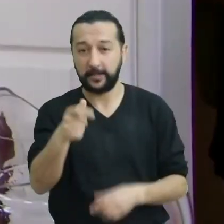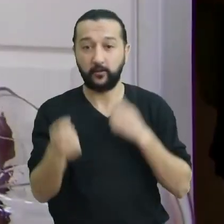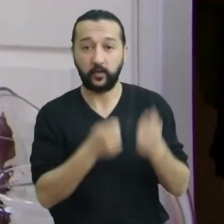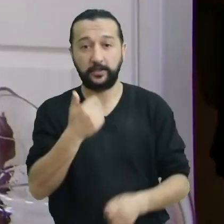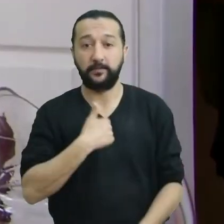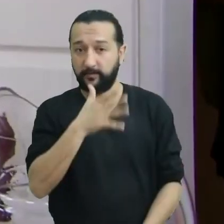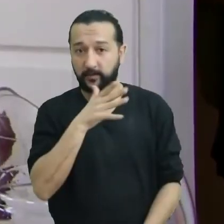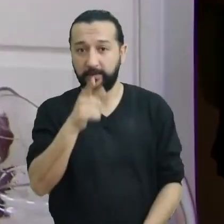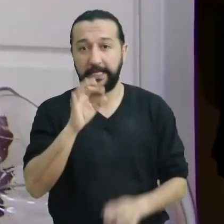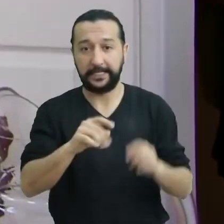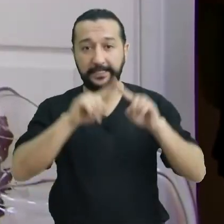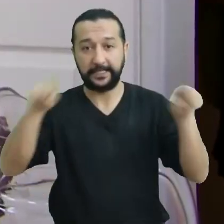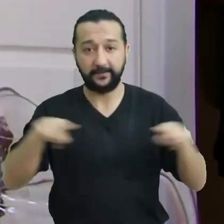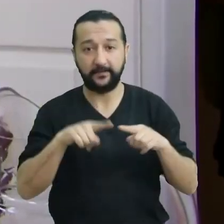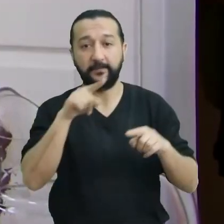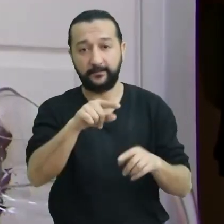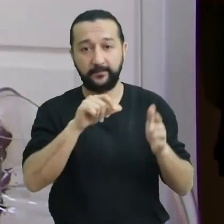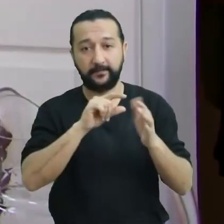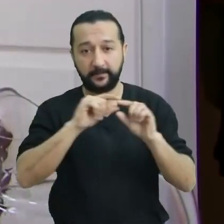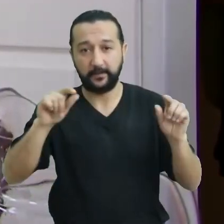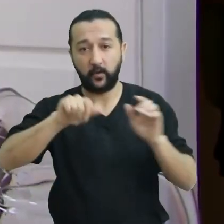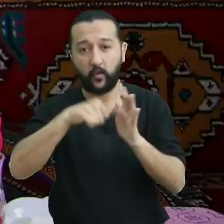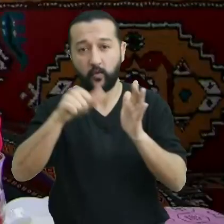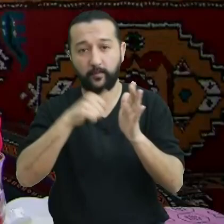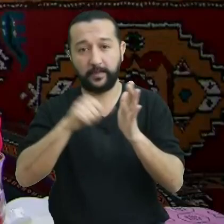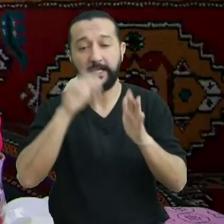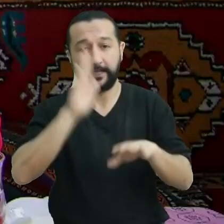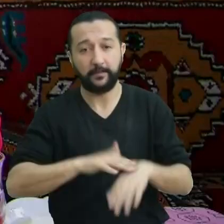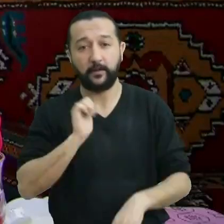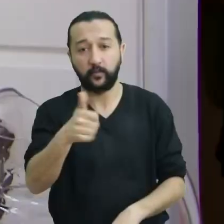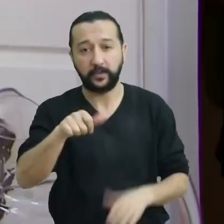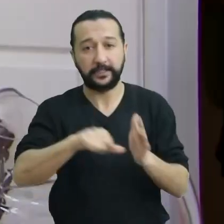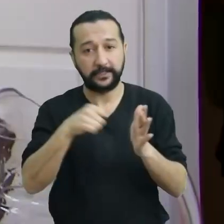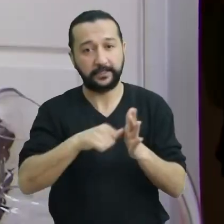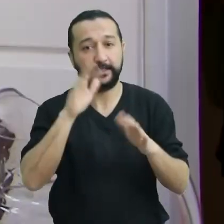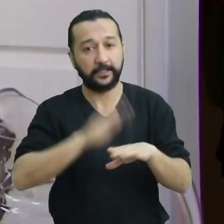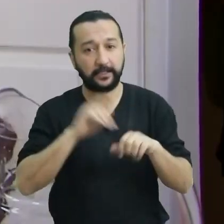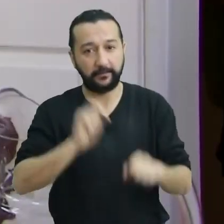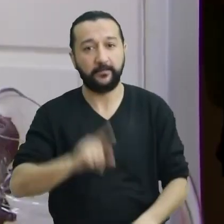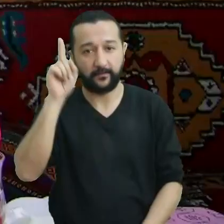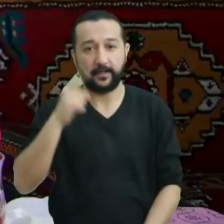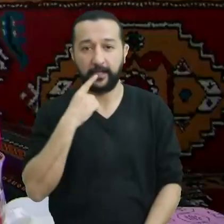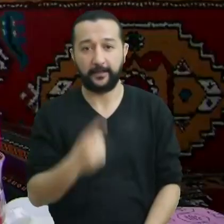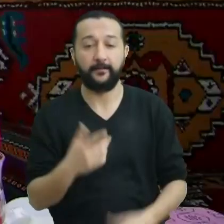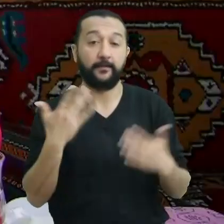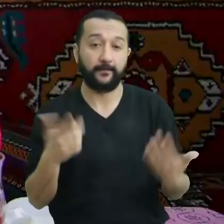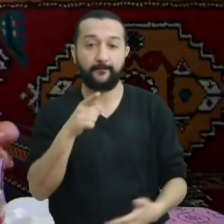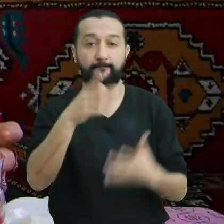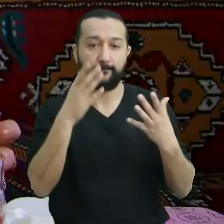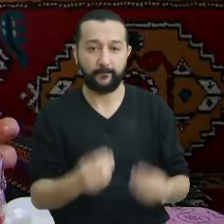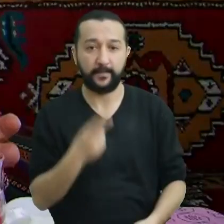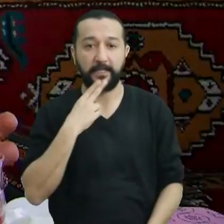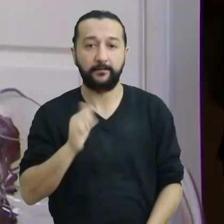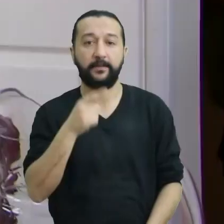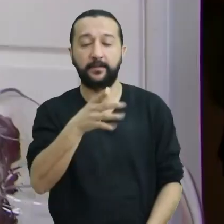uğraştım biliyor musun? Hele o çerçevenin üstündeki o oymaları yaparken günlerce kazıdım çerçeveyi ya vallahi. Sizin gibi